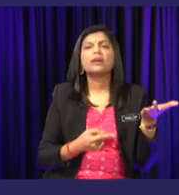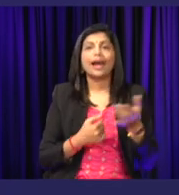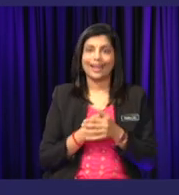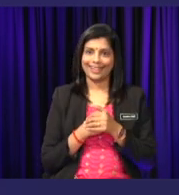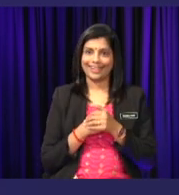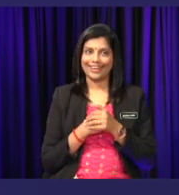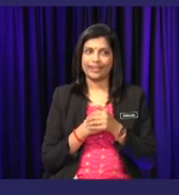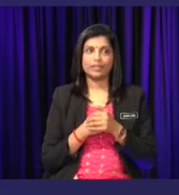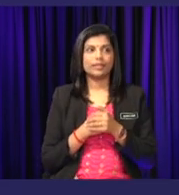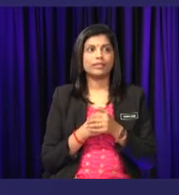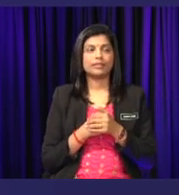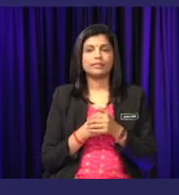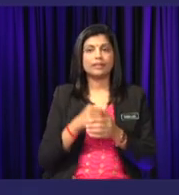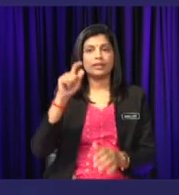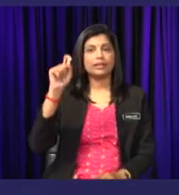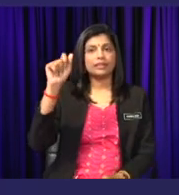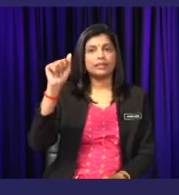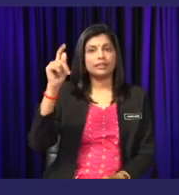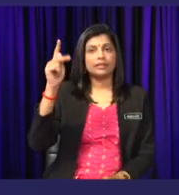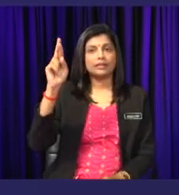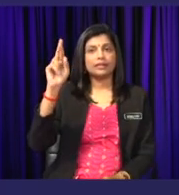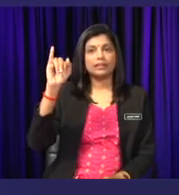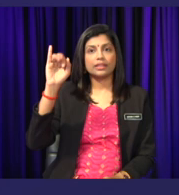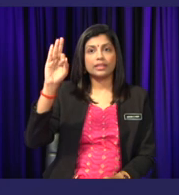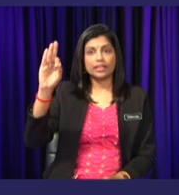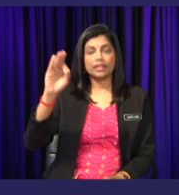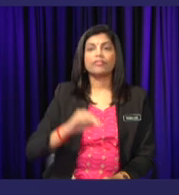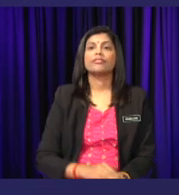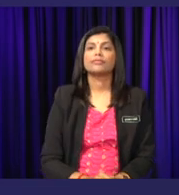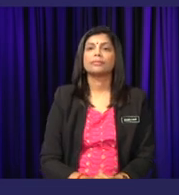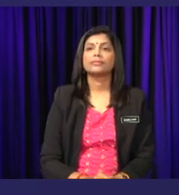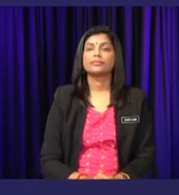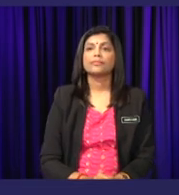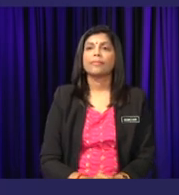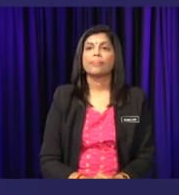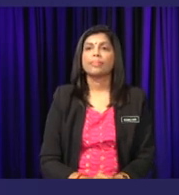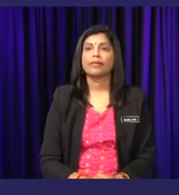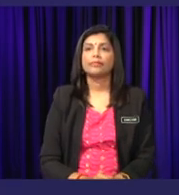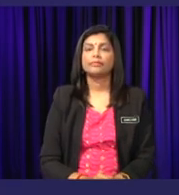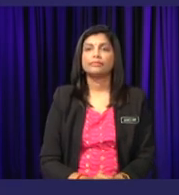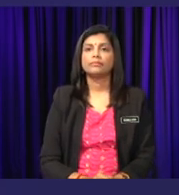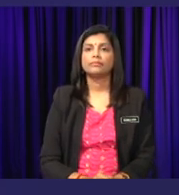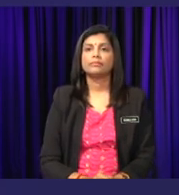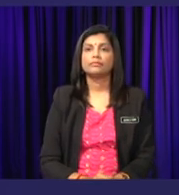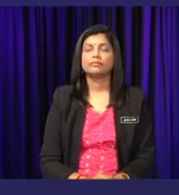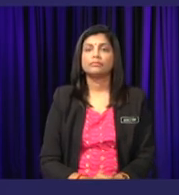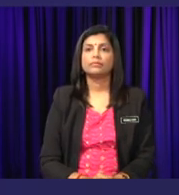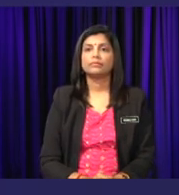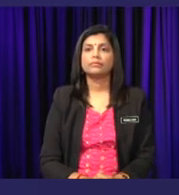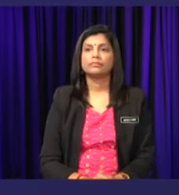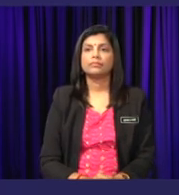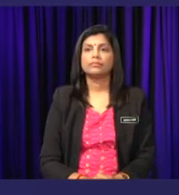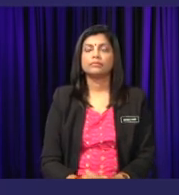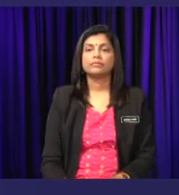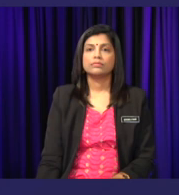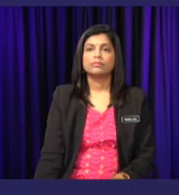adil dalam bahan kalau ada sesuatu tarif Katakanlah tadi kita kata sumber daripada alam kalau ada